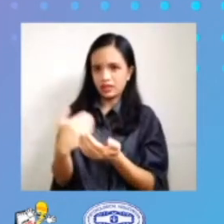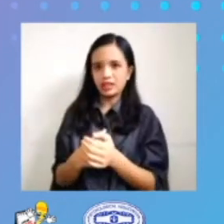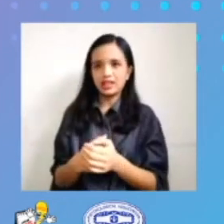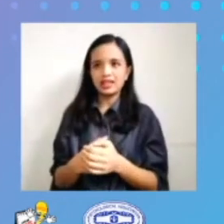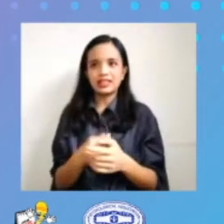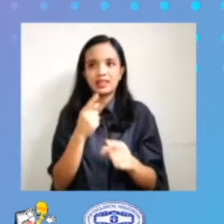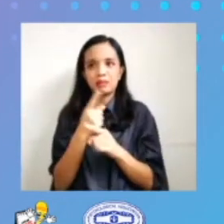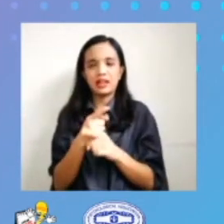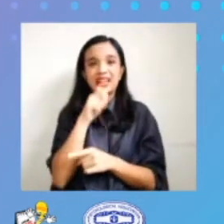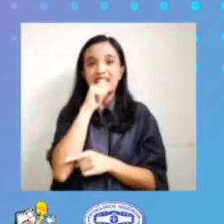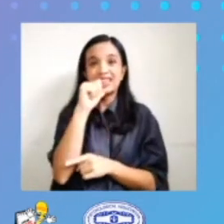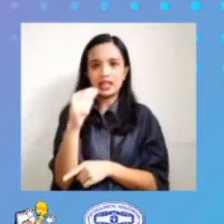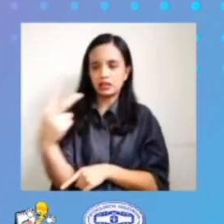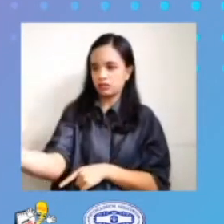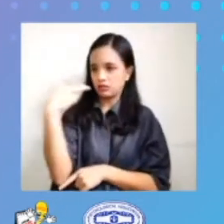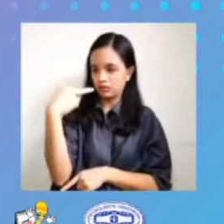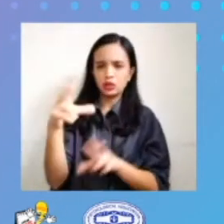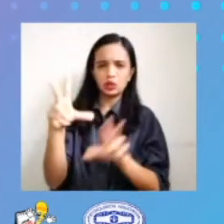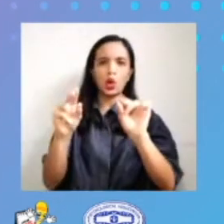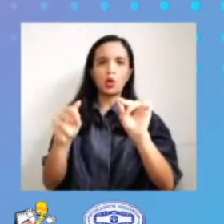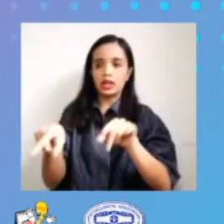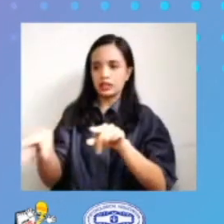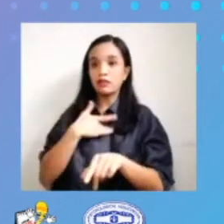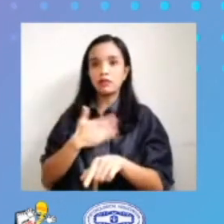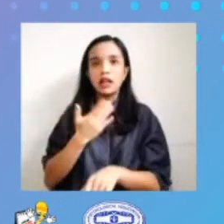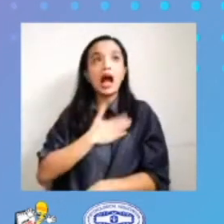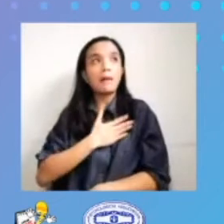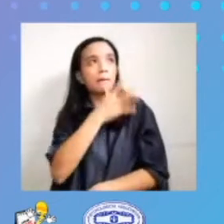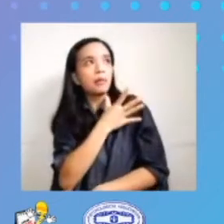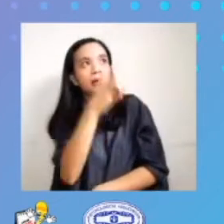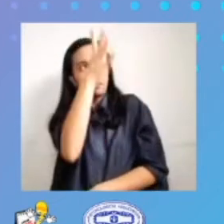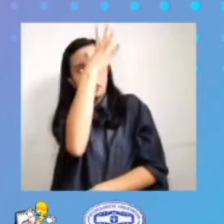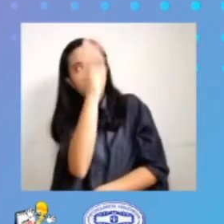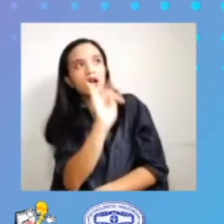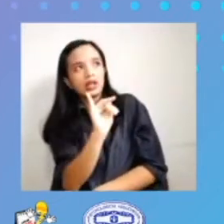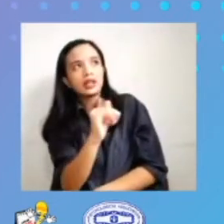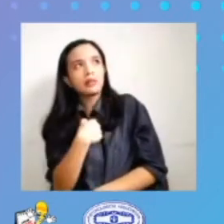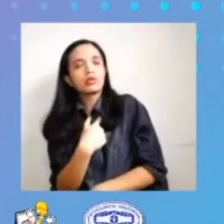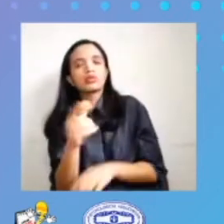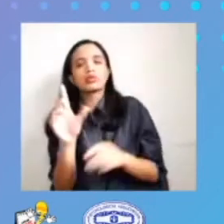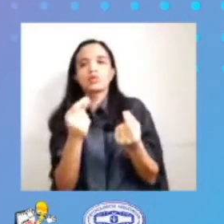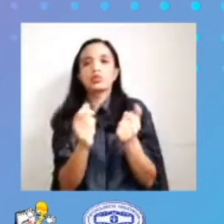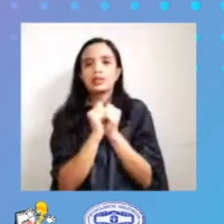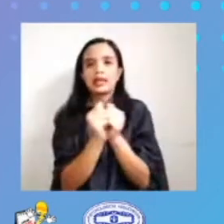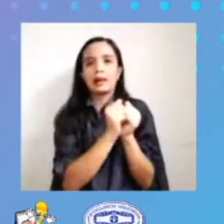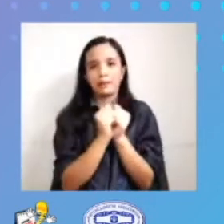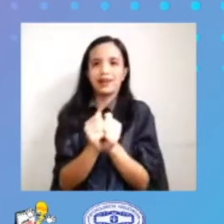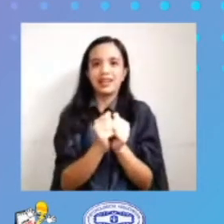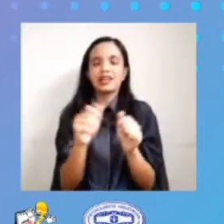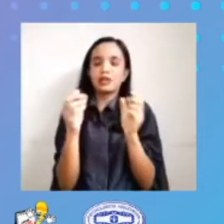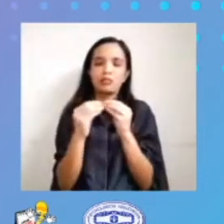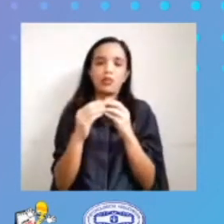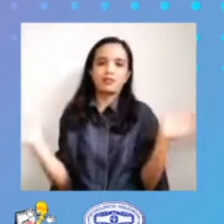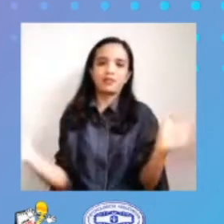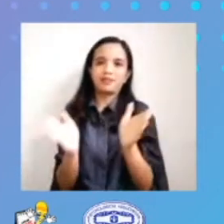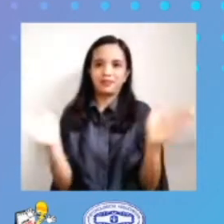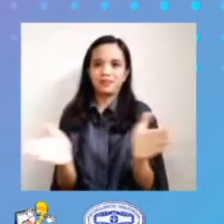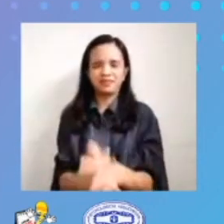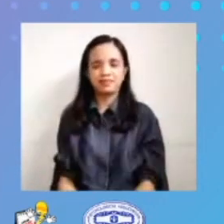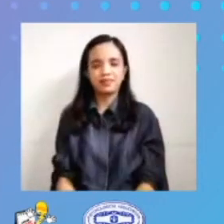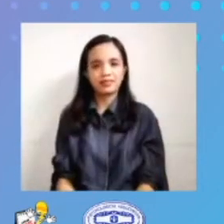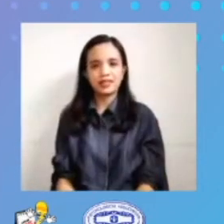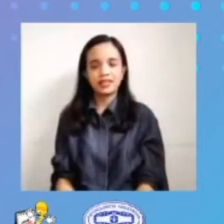tawag dito, pagkatapos ng flag ceremony ay mag-exercise. Ano po ba ang pwede nating ituro sa ating mga learners? Actually, ako